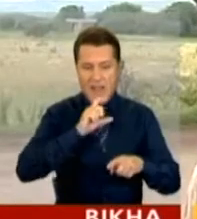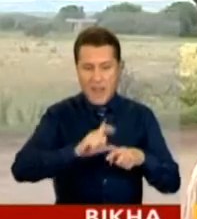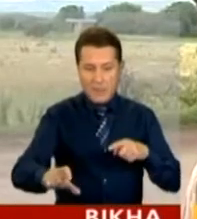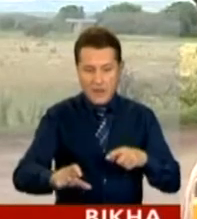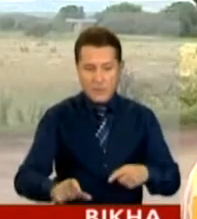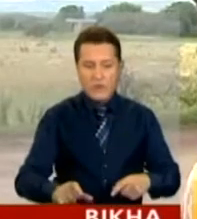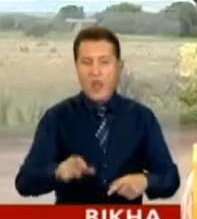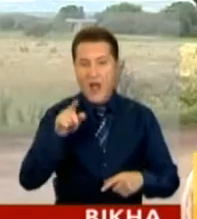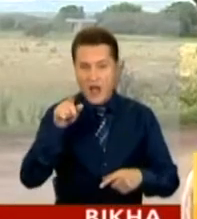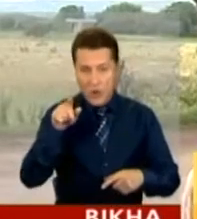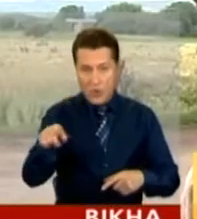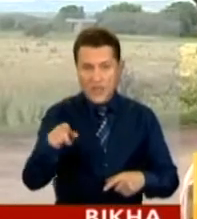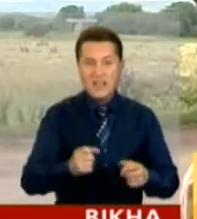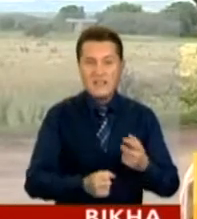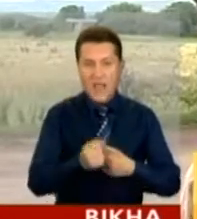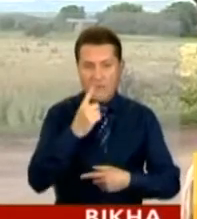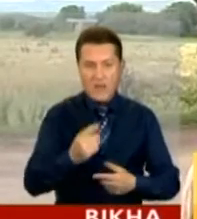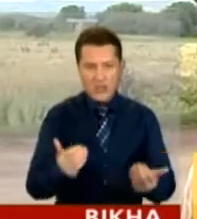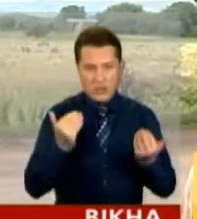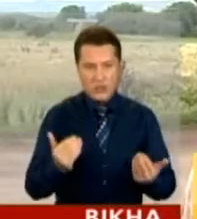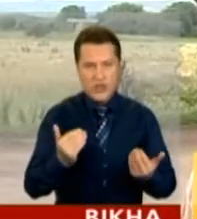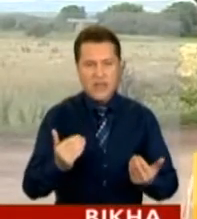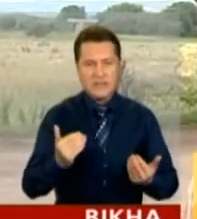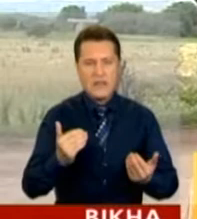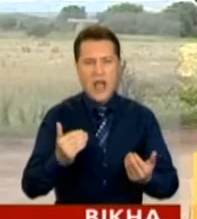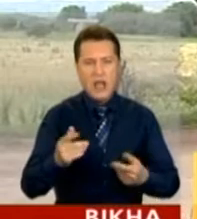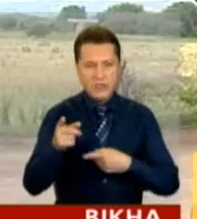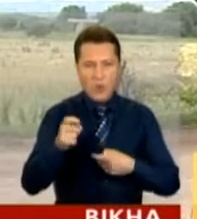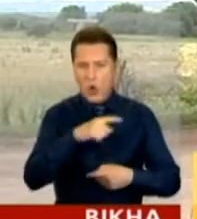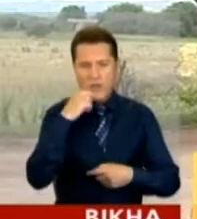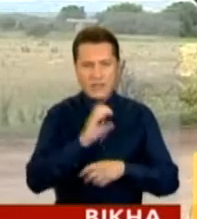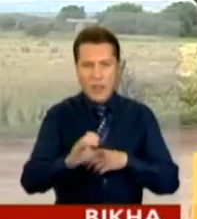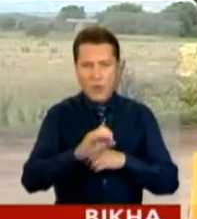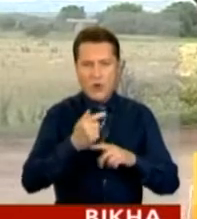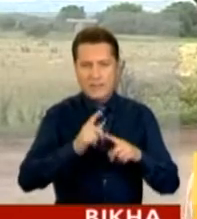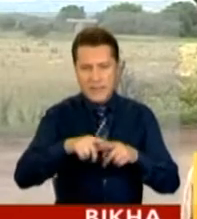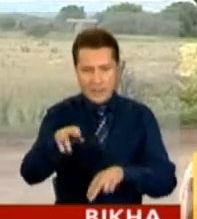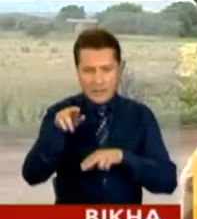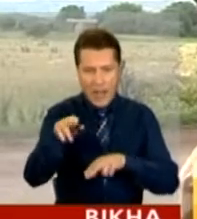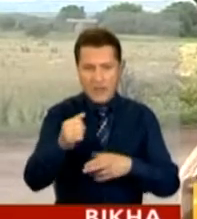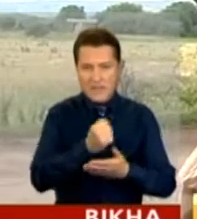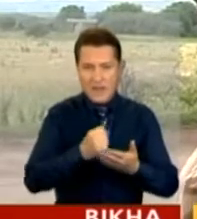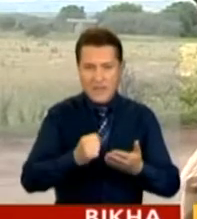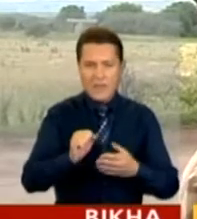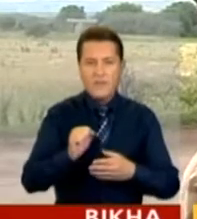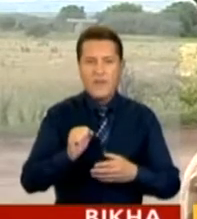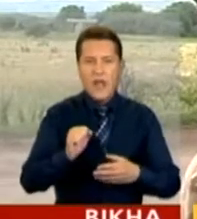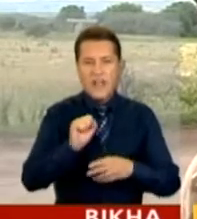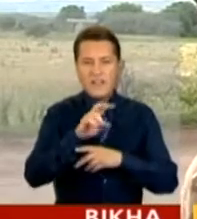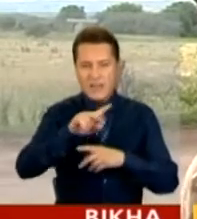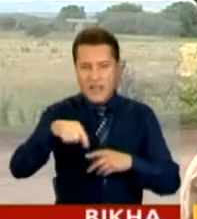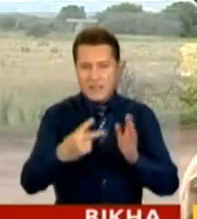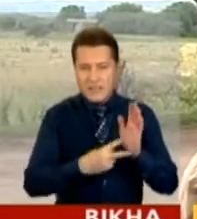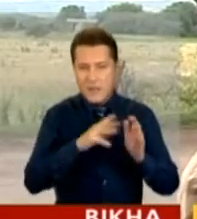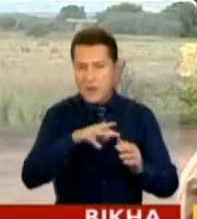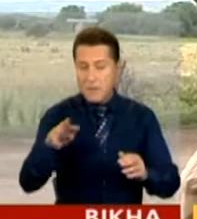у бойовиків з'явилась сучасна зброя російського виробництва. Мова йде про снайперську гвинтівку 12,7 мм вихлоп.